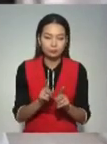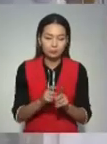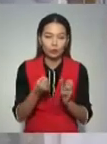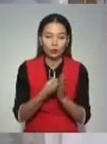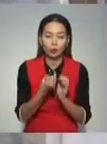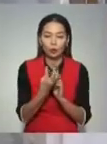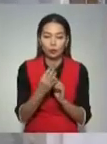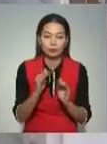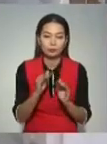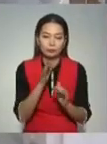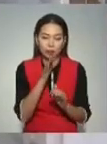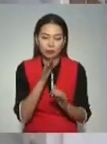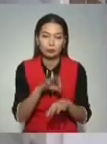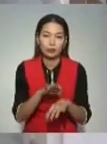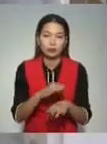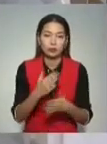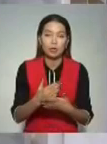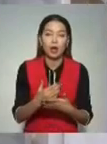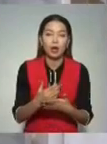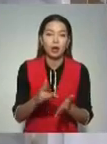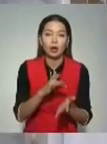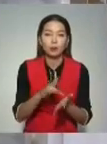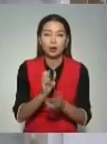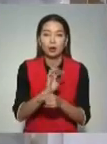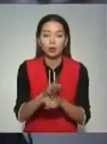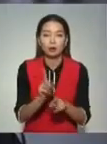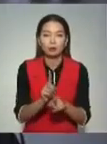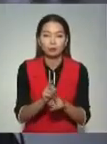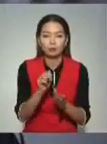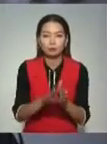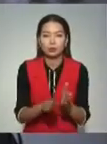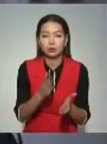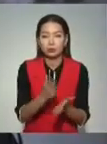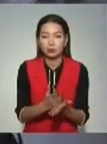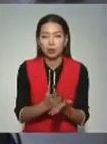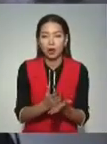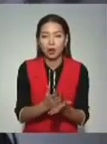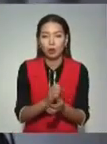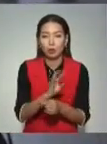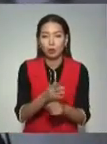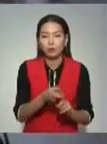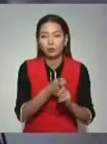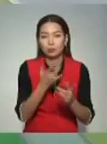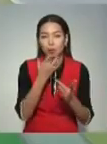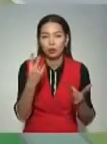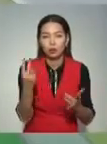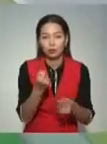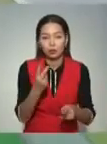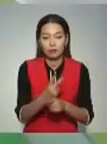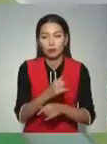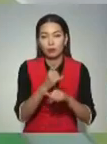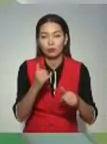дейінгі. Аймақта коронавирус дерті де асқынып тұр. Ковид жұқтырғандар саны соңғы 2 аптада 2 есе